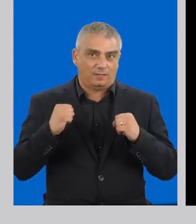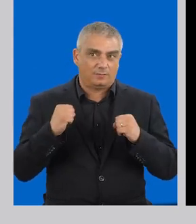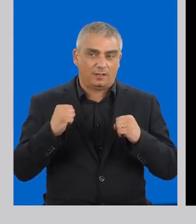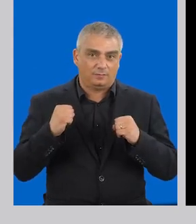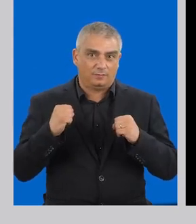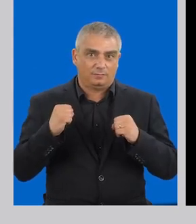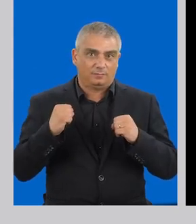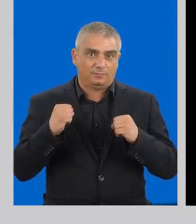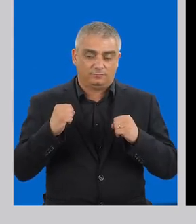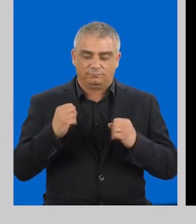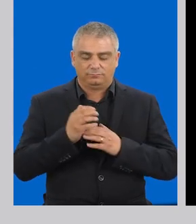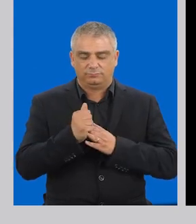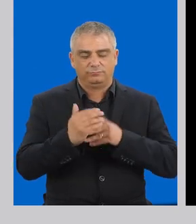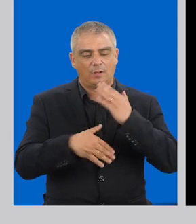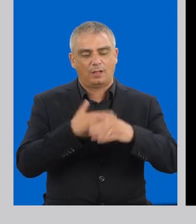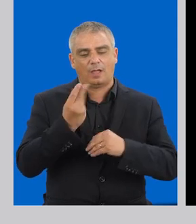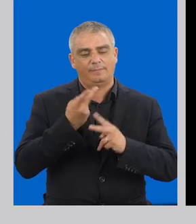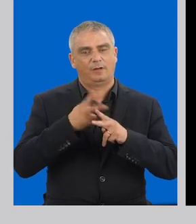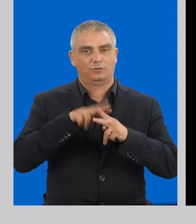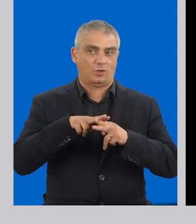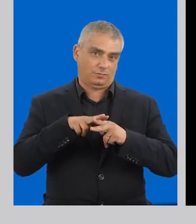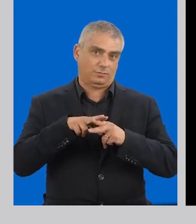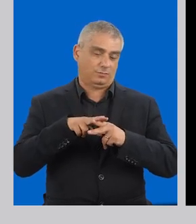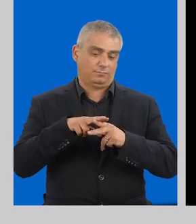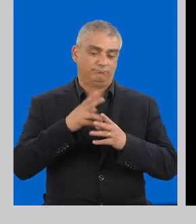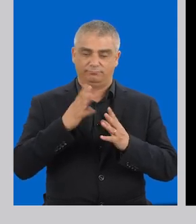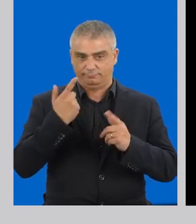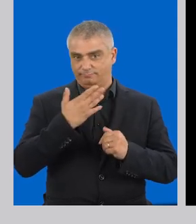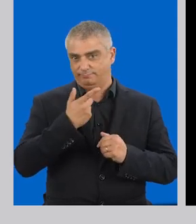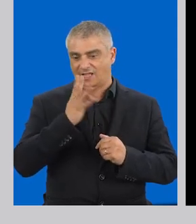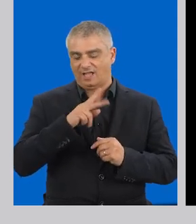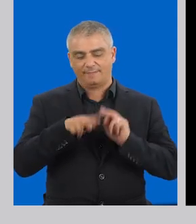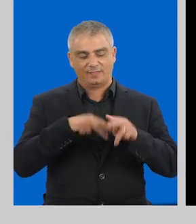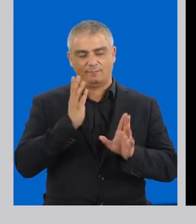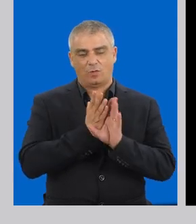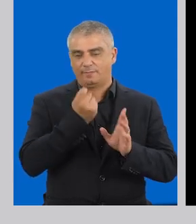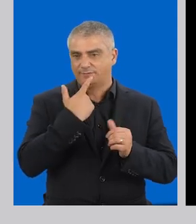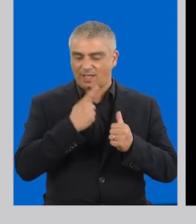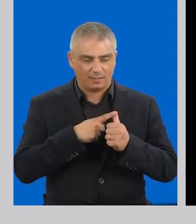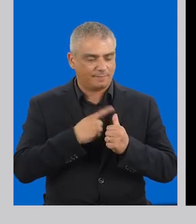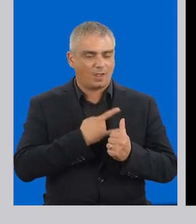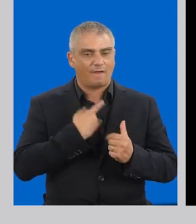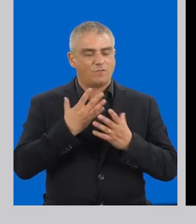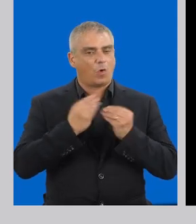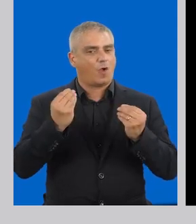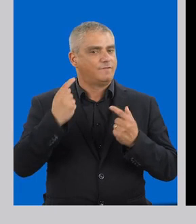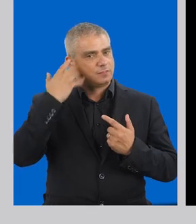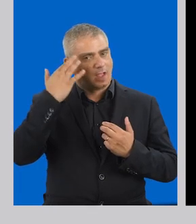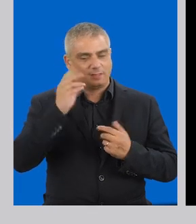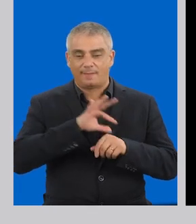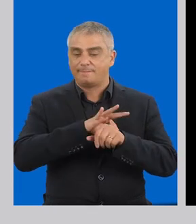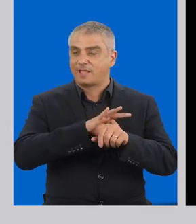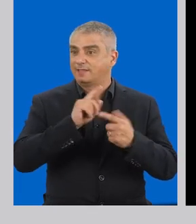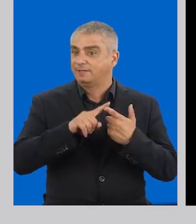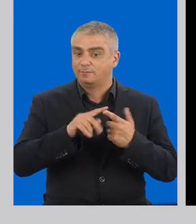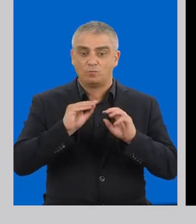א שהובילו להרבה מעבר לזה מאשר זאת אומרת גם לטיפולים פסיכיאטריים חוו אובדן של